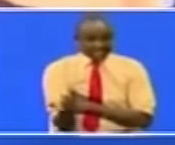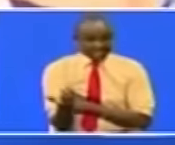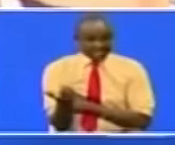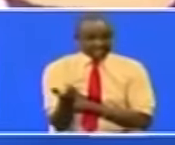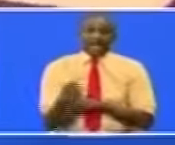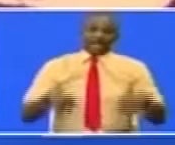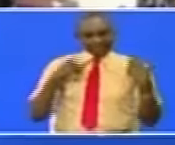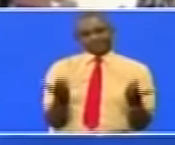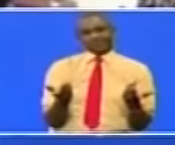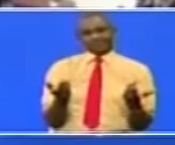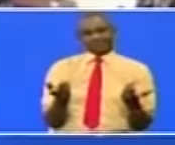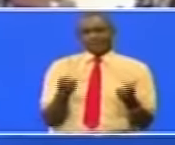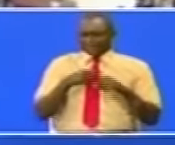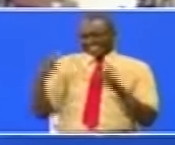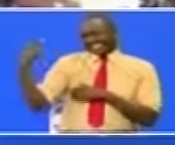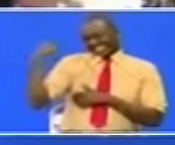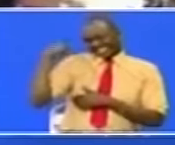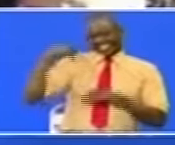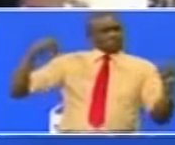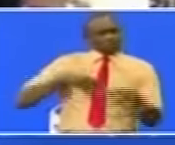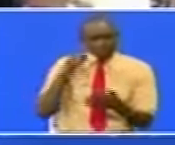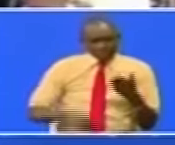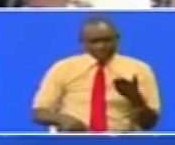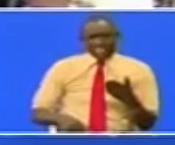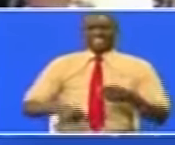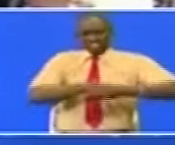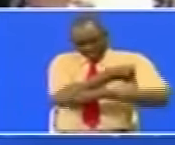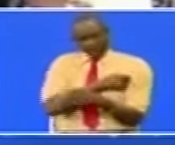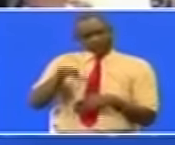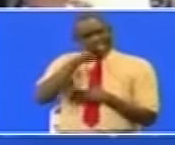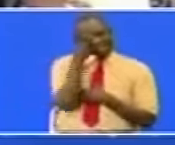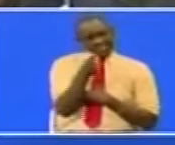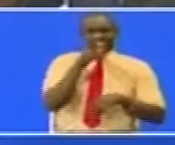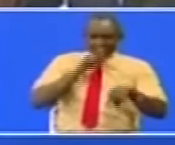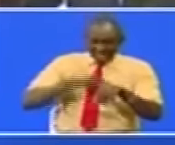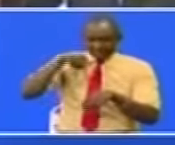akiwa Hai lakini Jana cha kush angaza ni kwamba Chief wa eneo hili